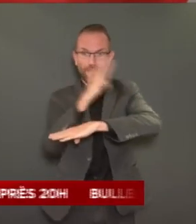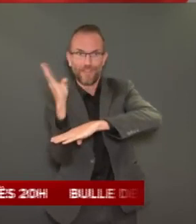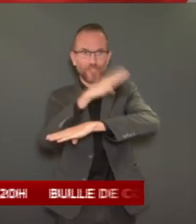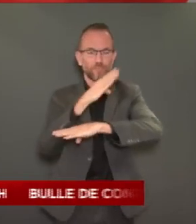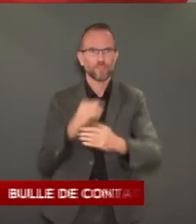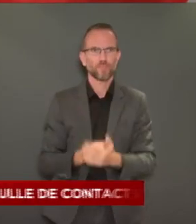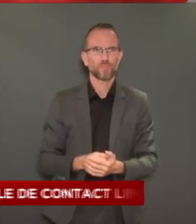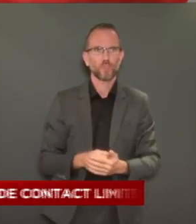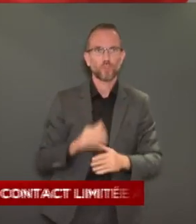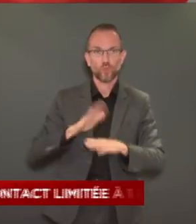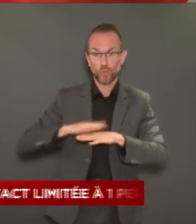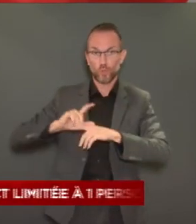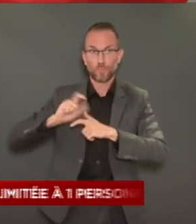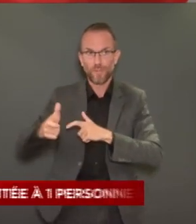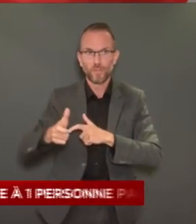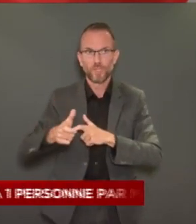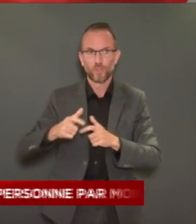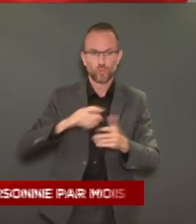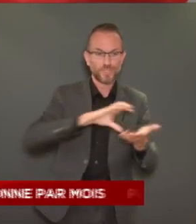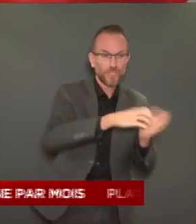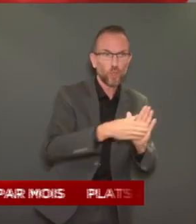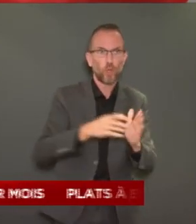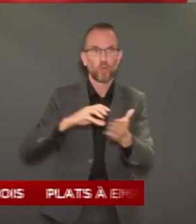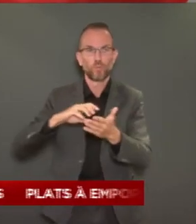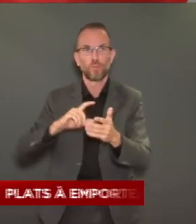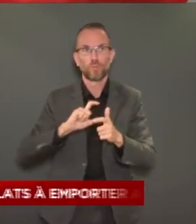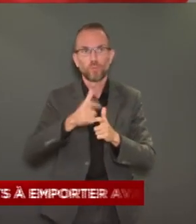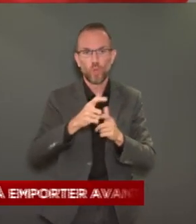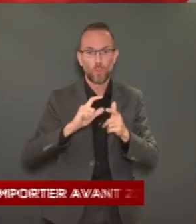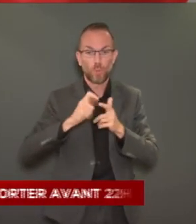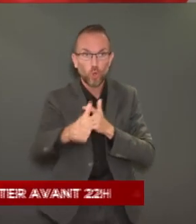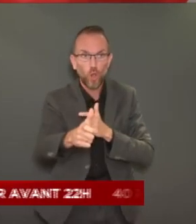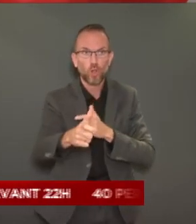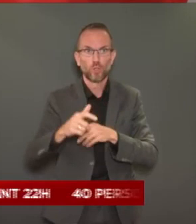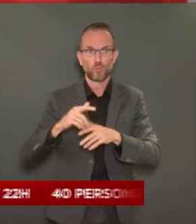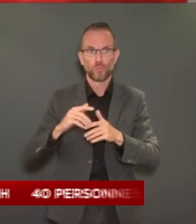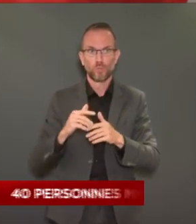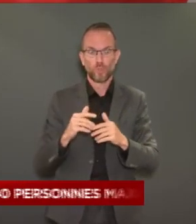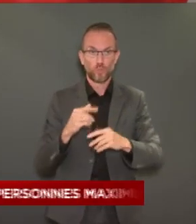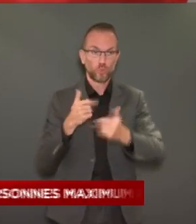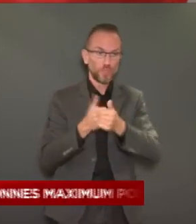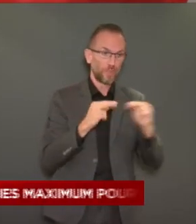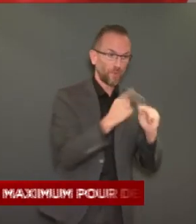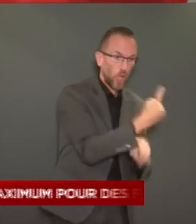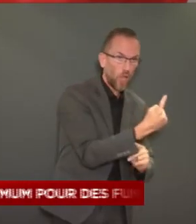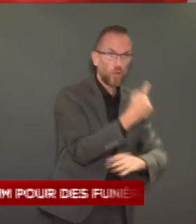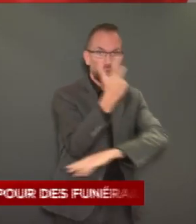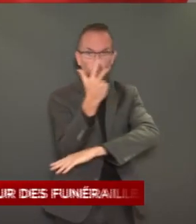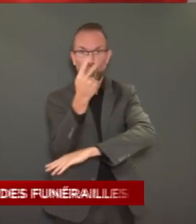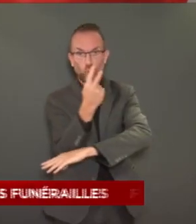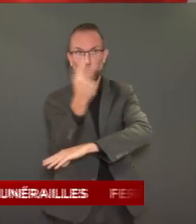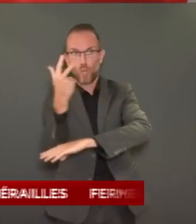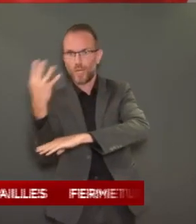ceci doit être élaboré, ça prendra un peu de temps, mais quand tout ce travail